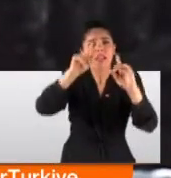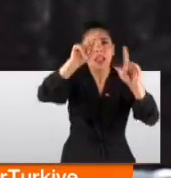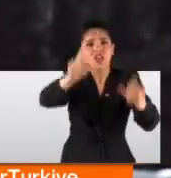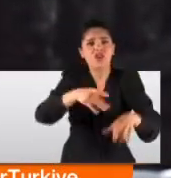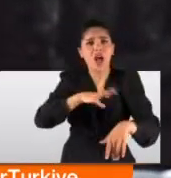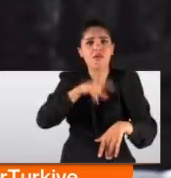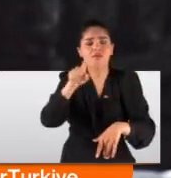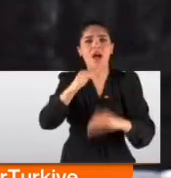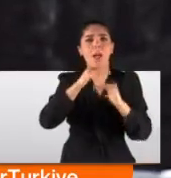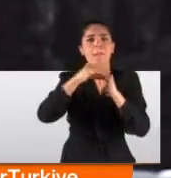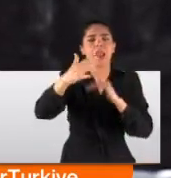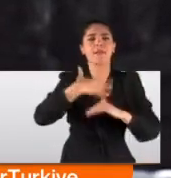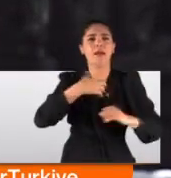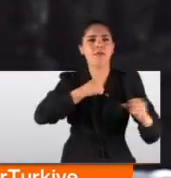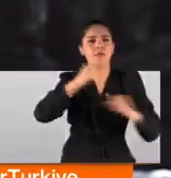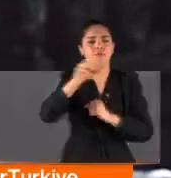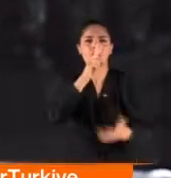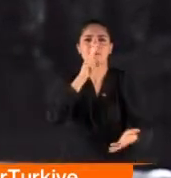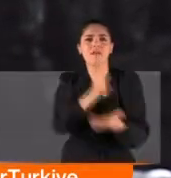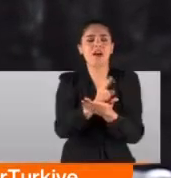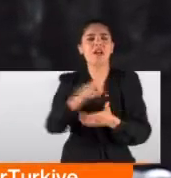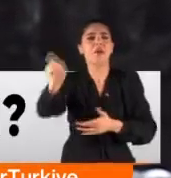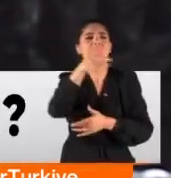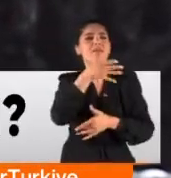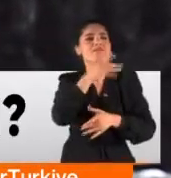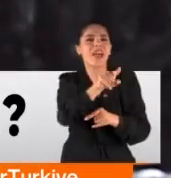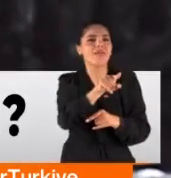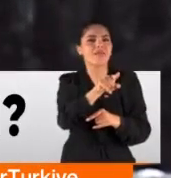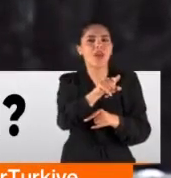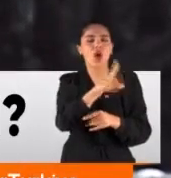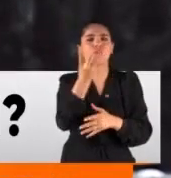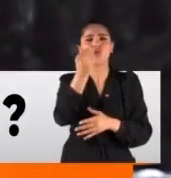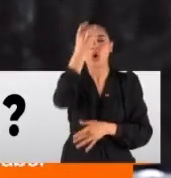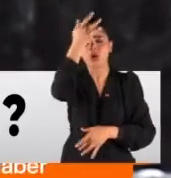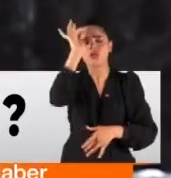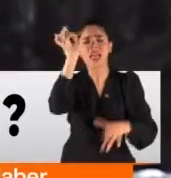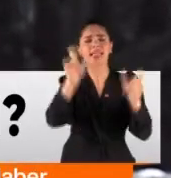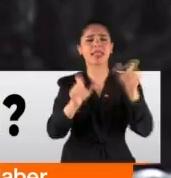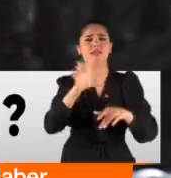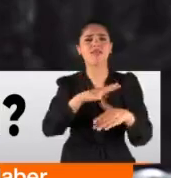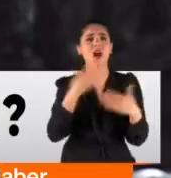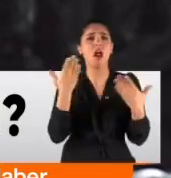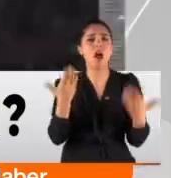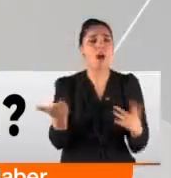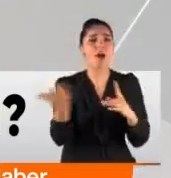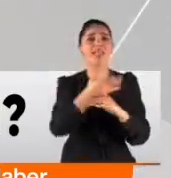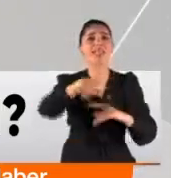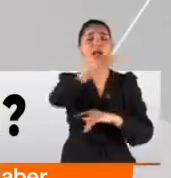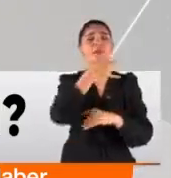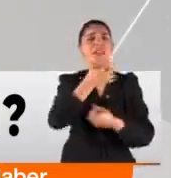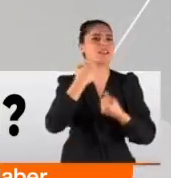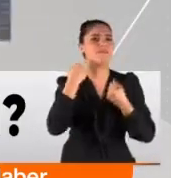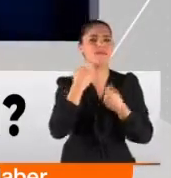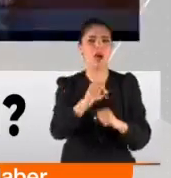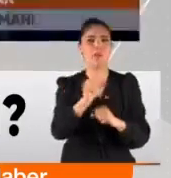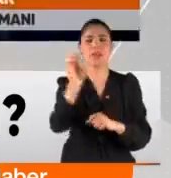Ama milletin azmini, kararlılığını hesaba katmadılar. Onlarca şehit verdik ama darbecilere geçit